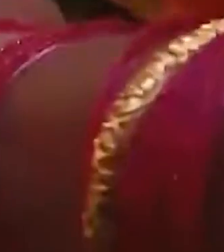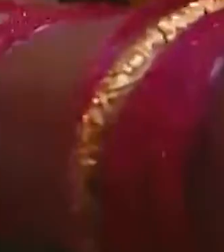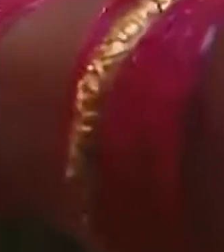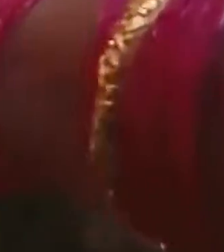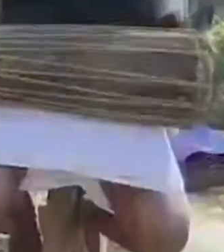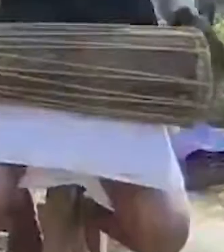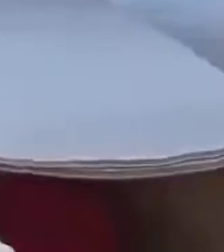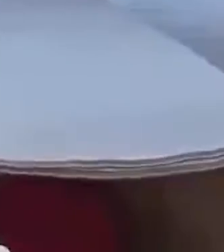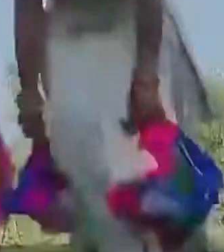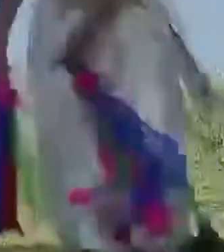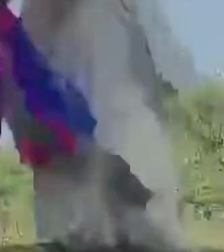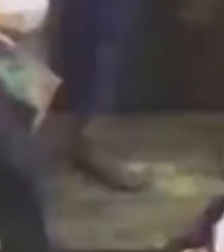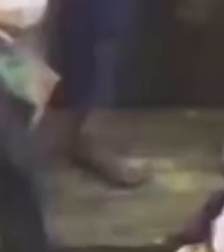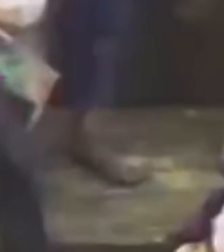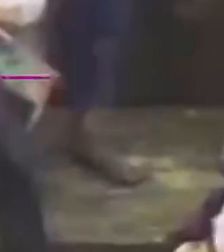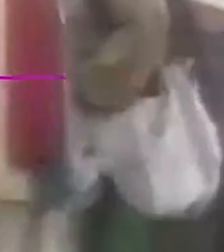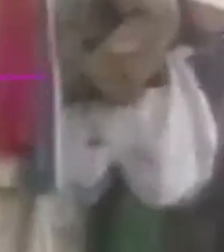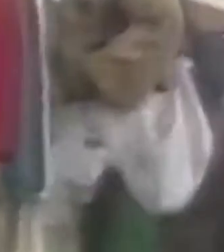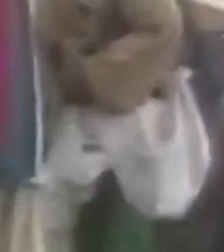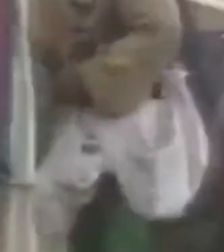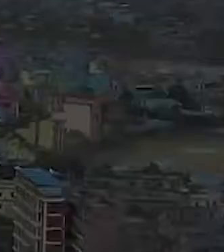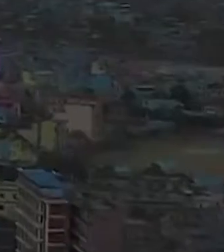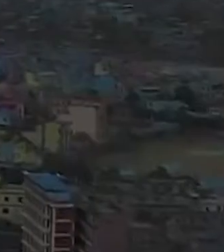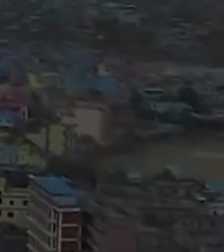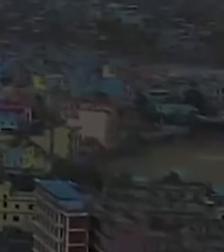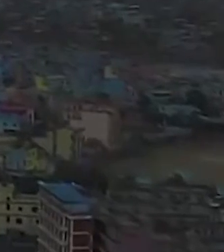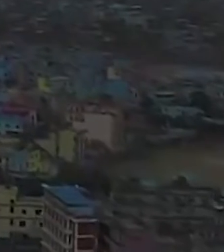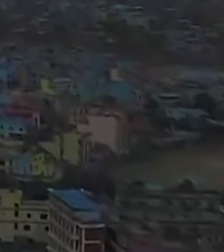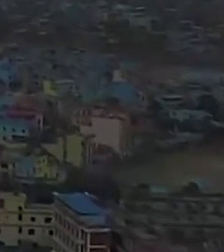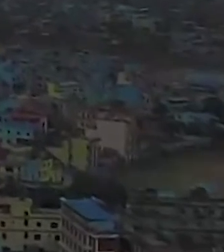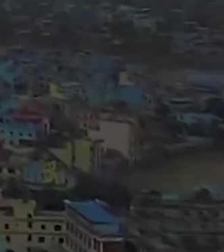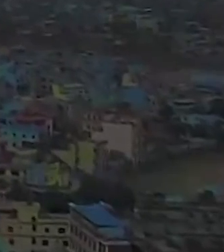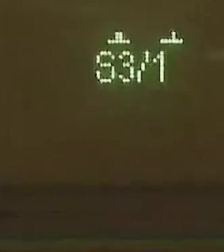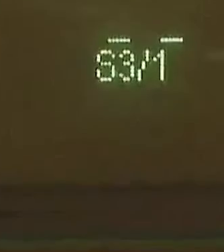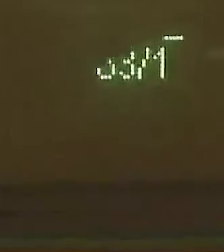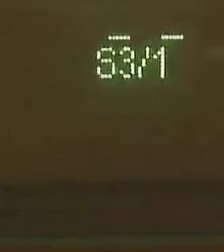कार्यक्रममा मौलिकता, समावेशिता र विकासमा विस्तार,